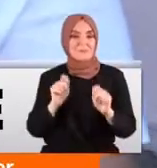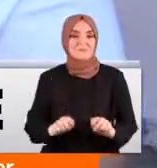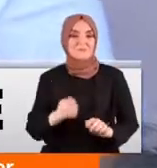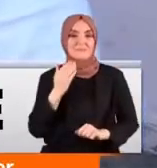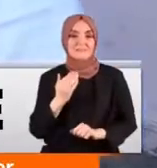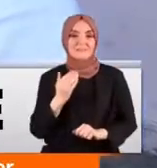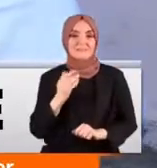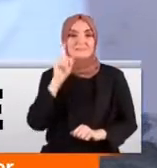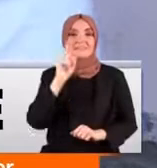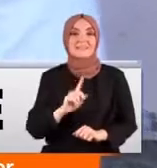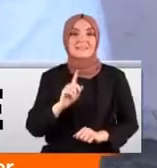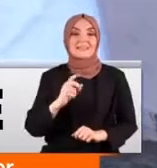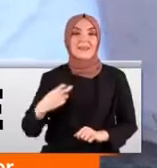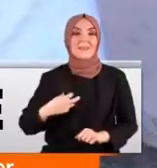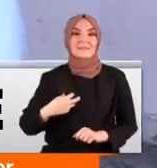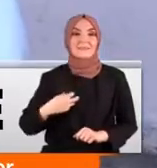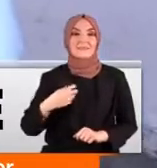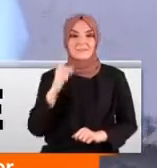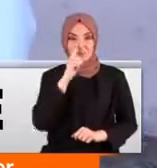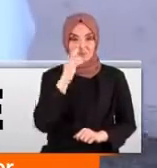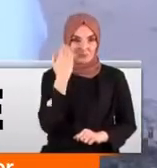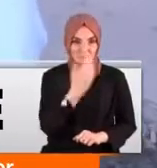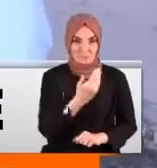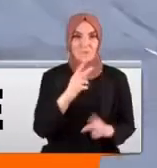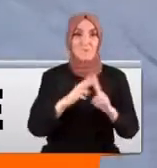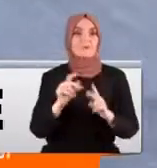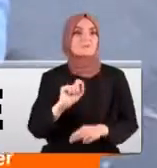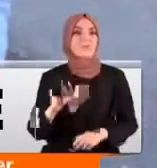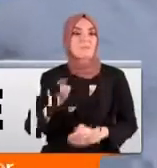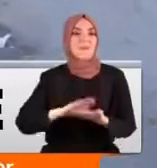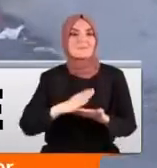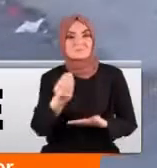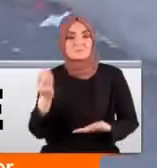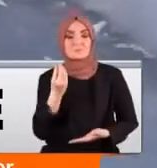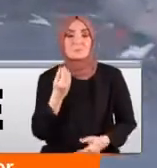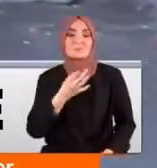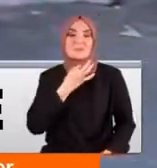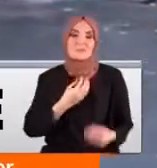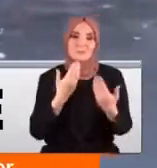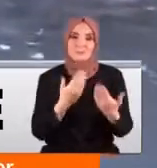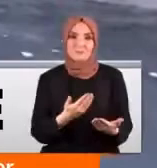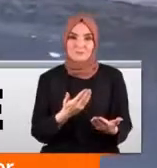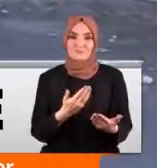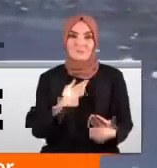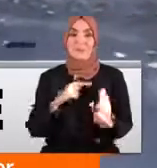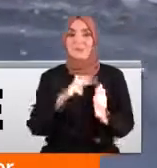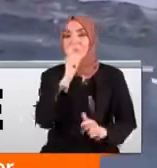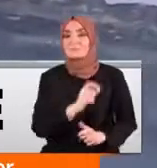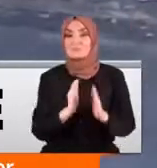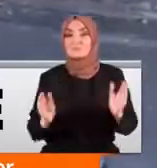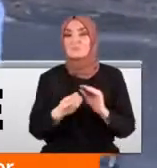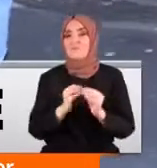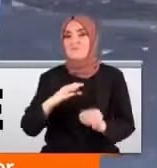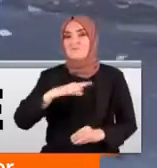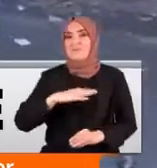akabinde polis memur arkadaşlarımıza çok teşekkür ediyoruz. Ecem çok sorun yaşamıştı. Hem fizik tedaviye giderken hem de